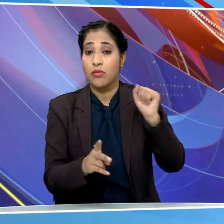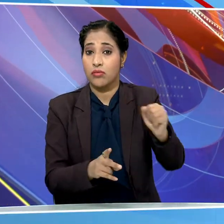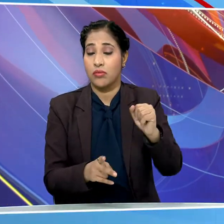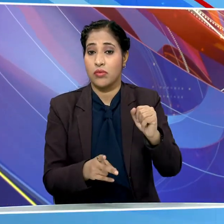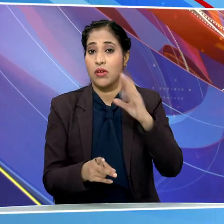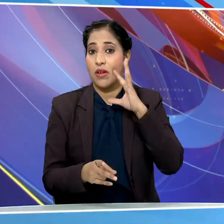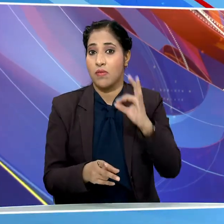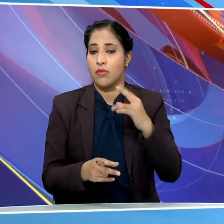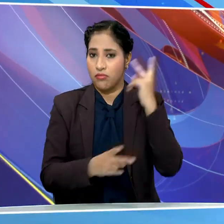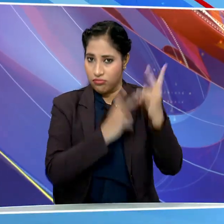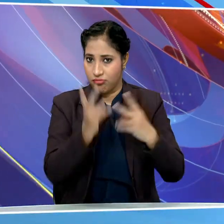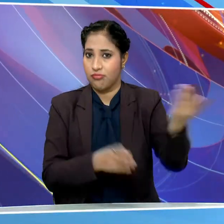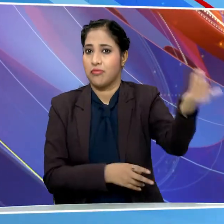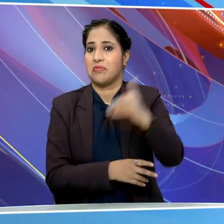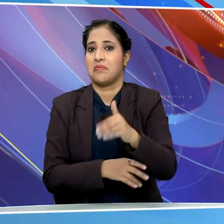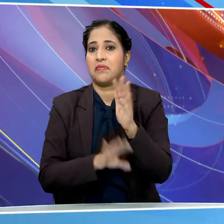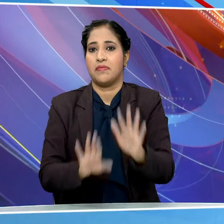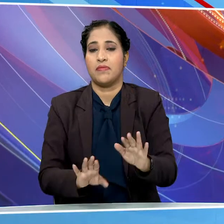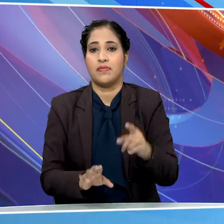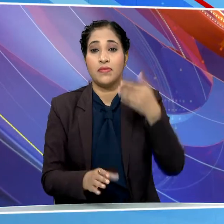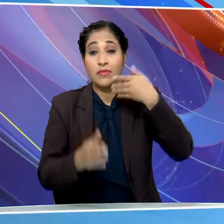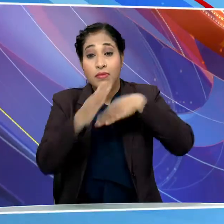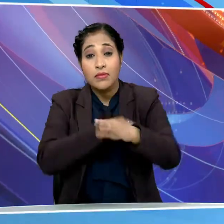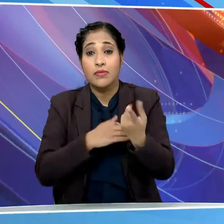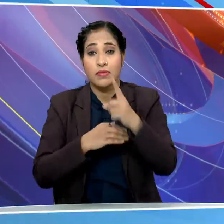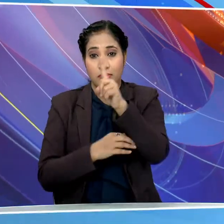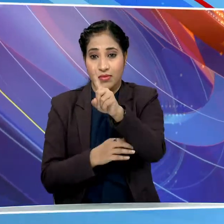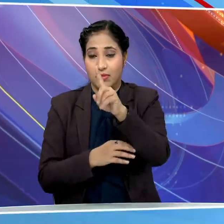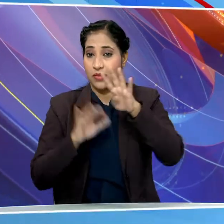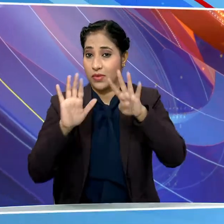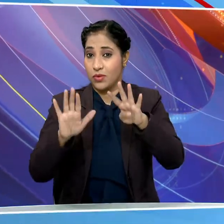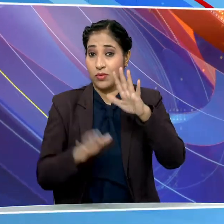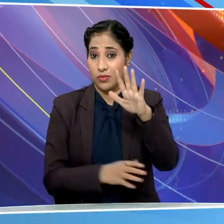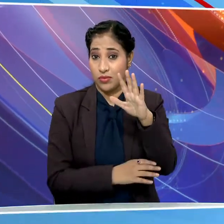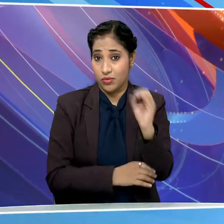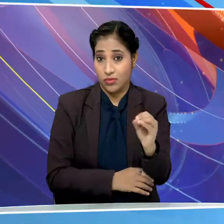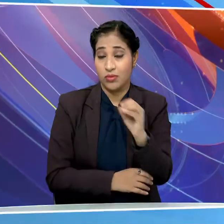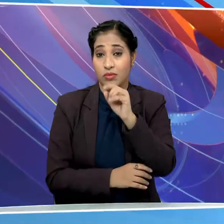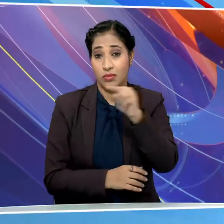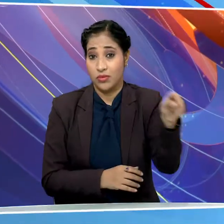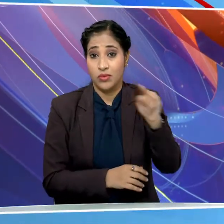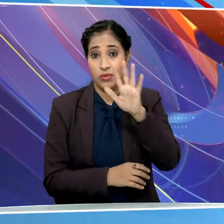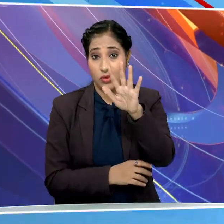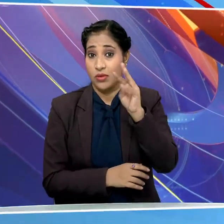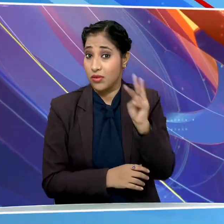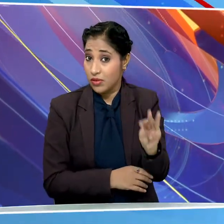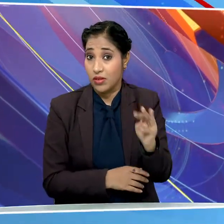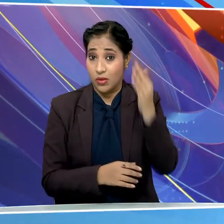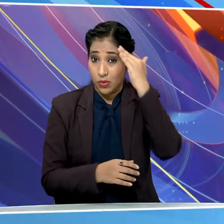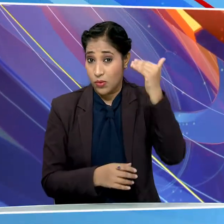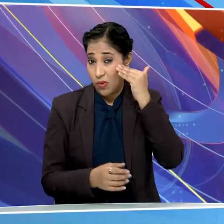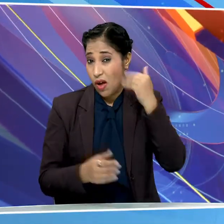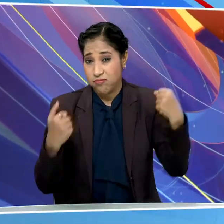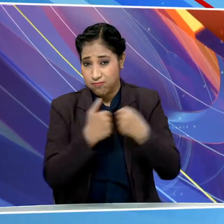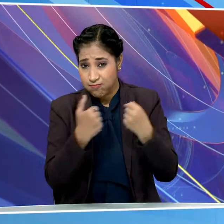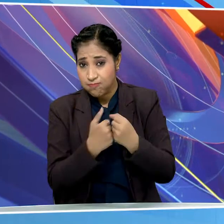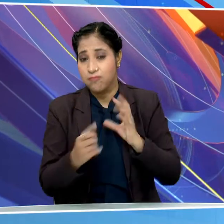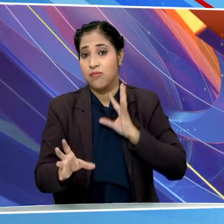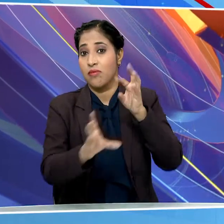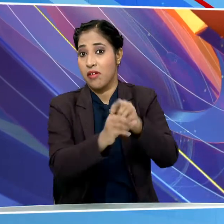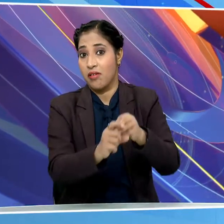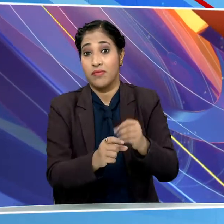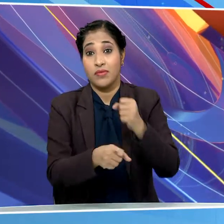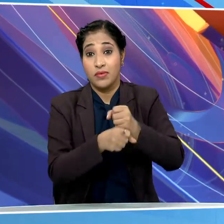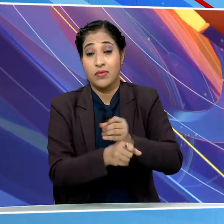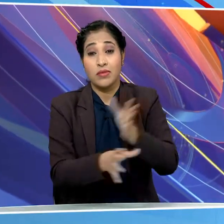भी दौरा करेंगे, जिसने 1950 से 1953 के कोरियाई युद्ध में भाग लिया था. जनरल